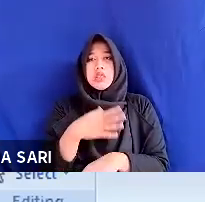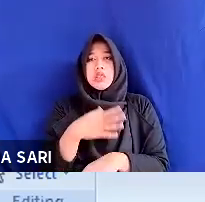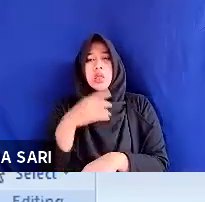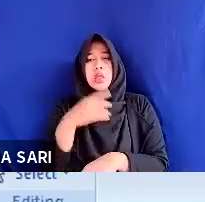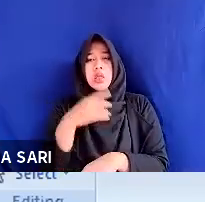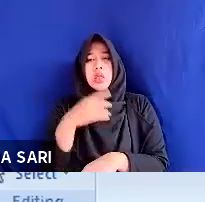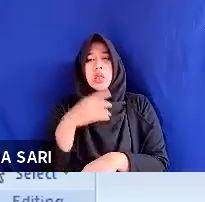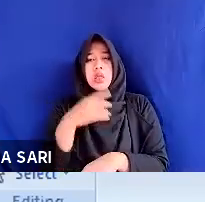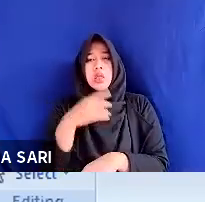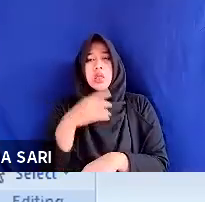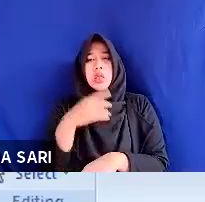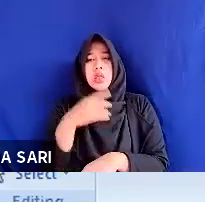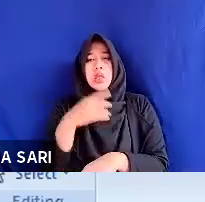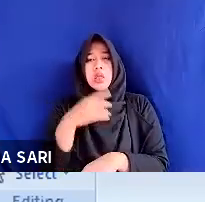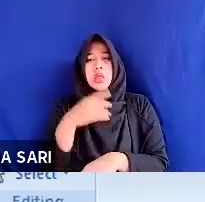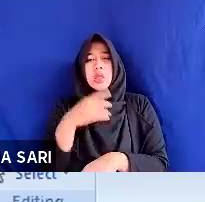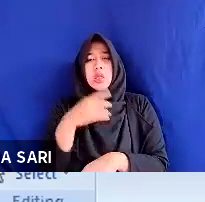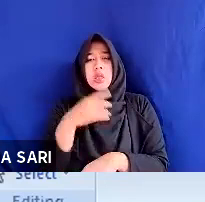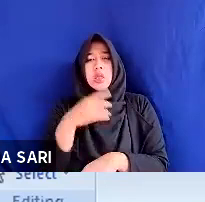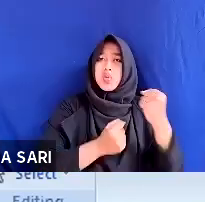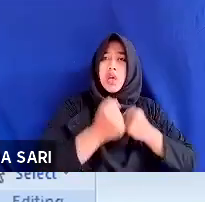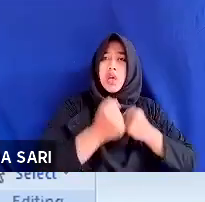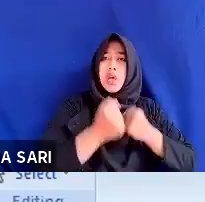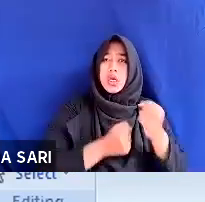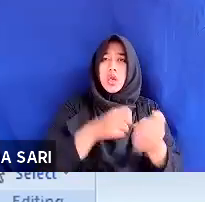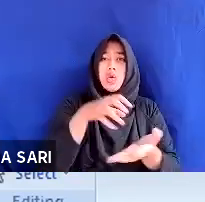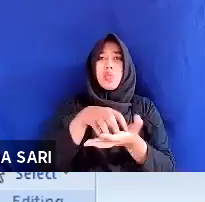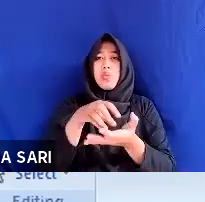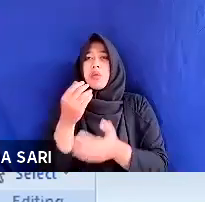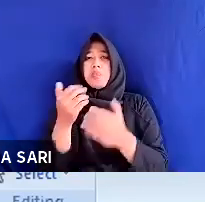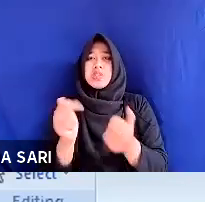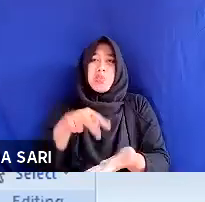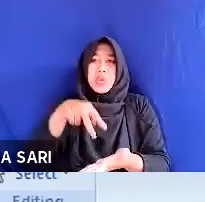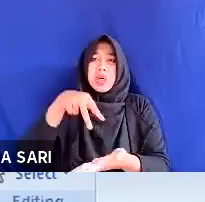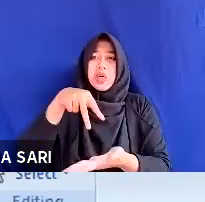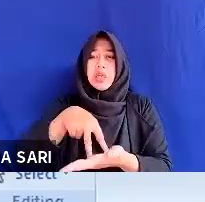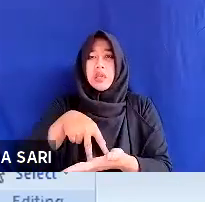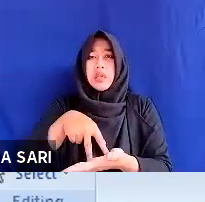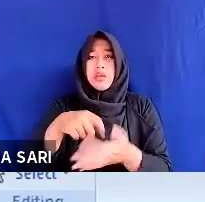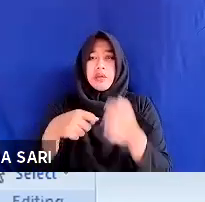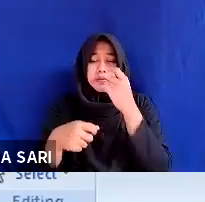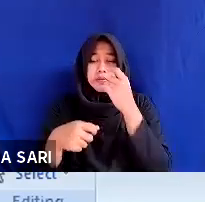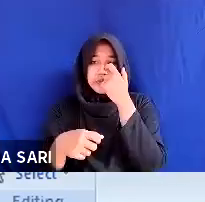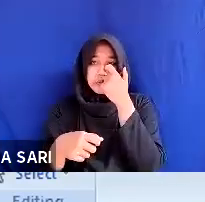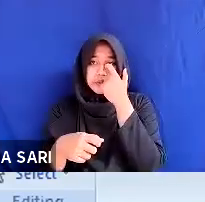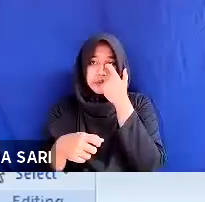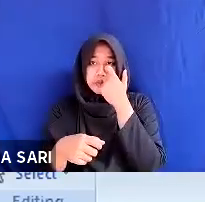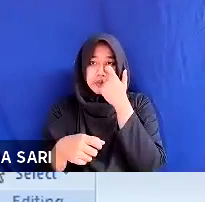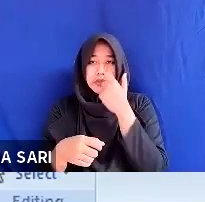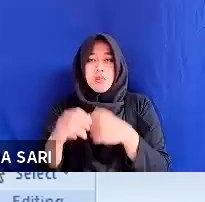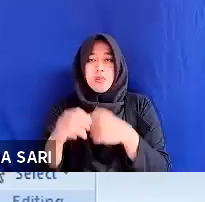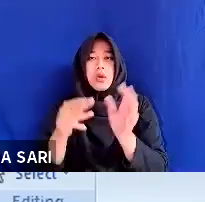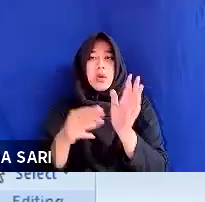itu berdiri, ada, itu impor itu mendesak, dan ini yang kemudian tidak difasilitasi secara